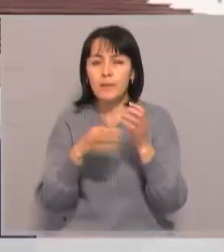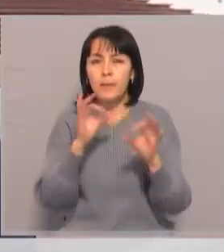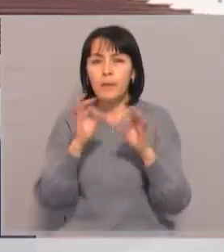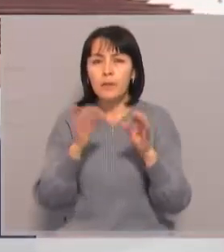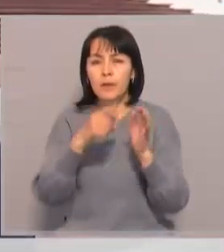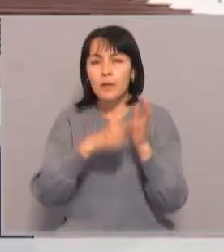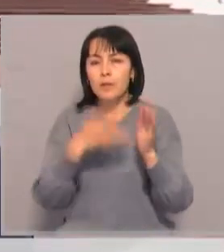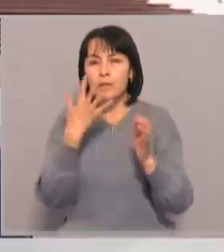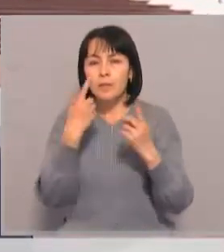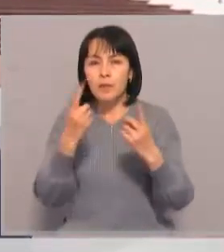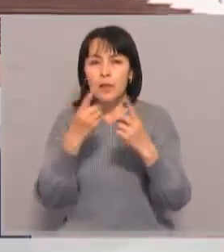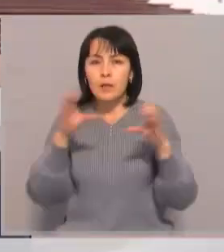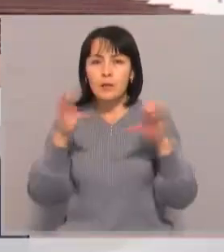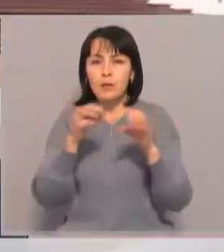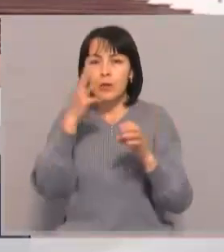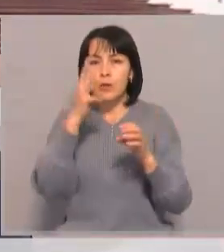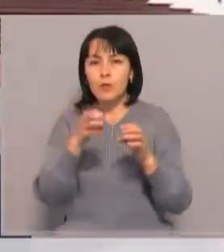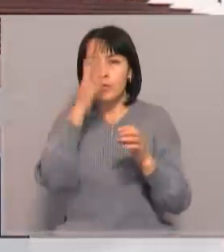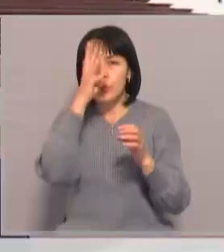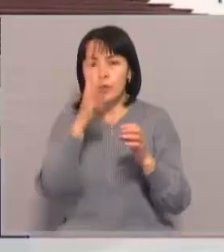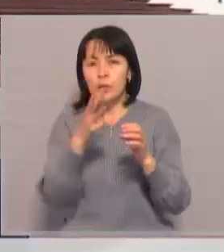ортаға 75, іріге 300